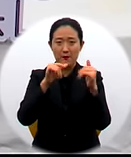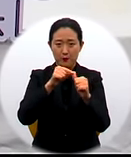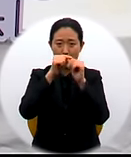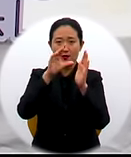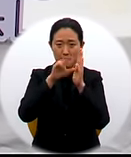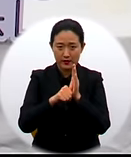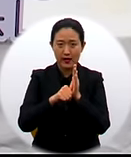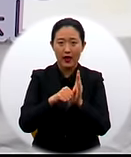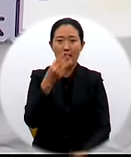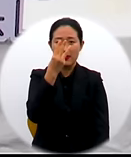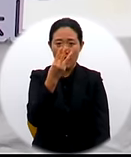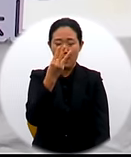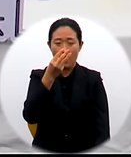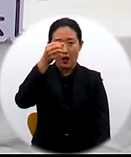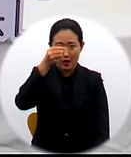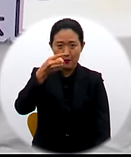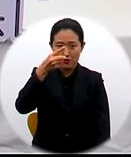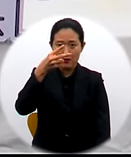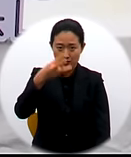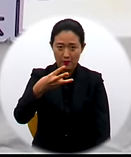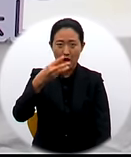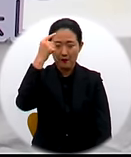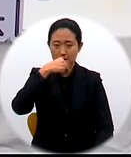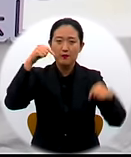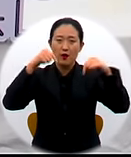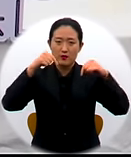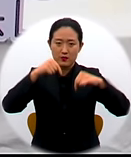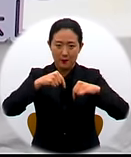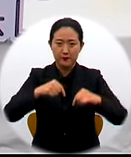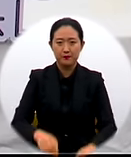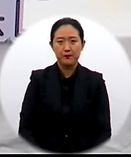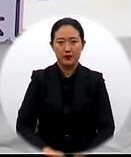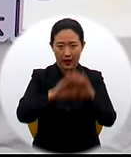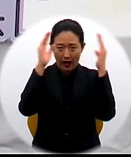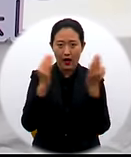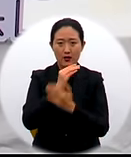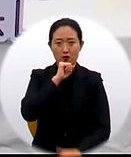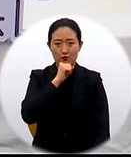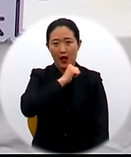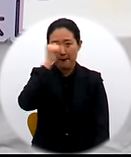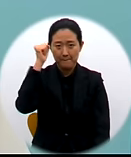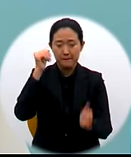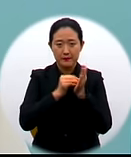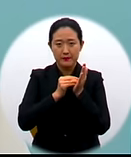면접도 보고 창의성 면접도 보고 인적성 면접도 봅니다. 그리고 이 3개의 점수를 합산해서 합격자를 내는 게